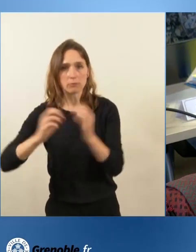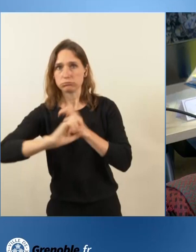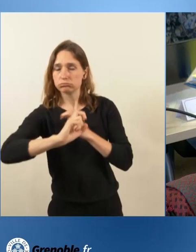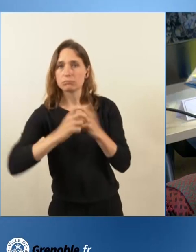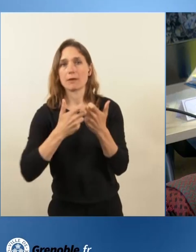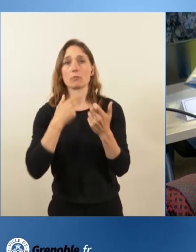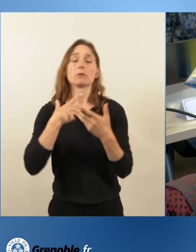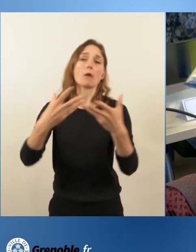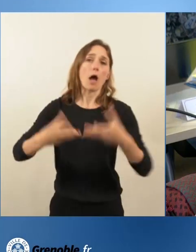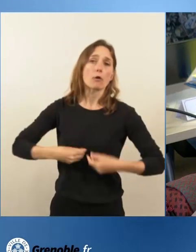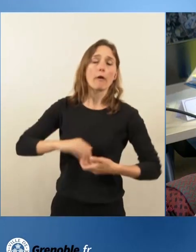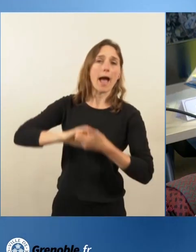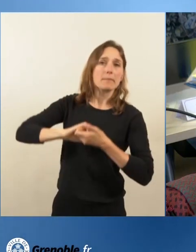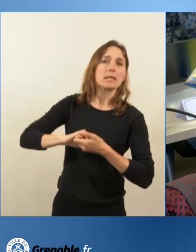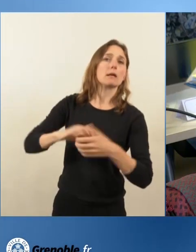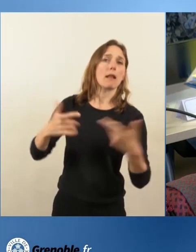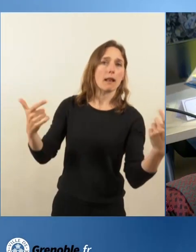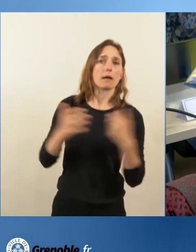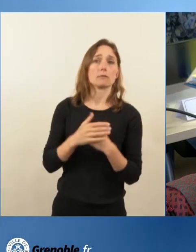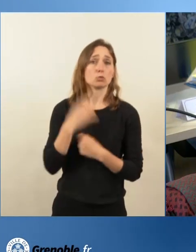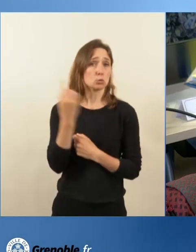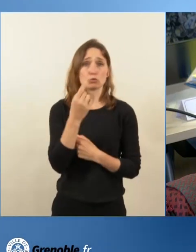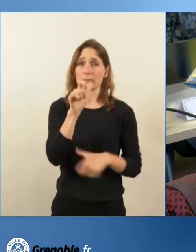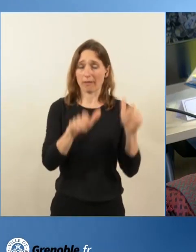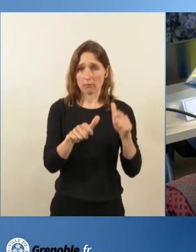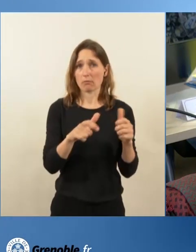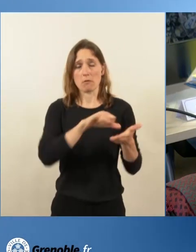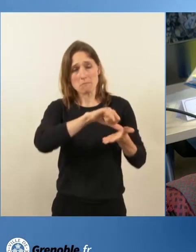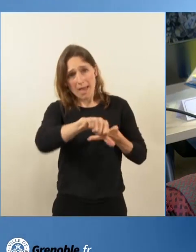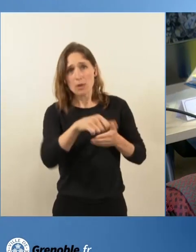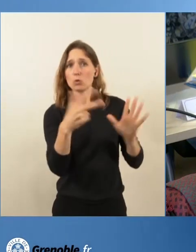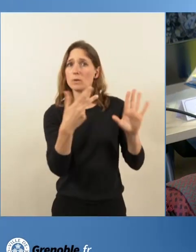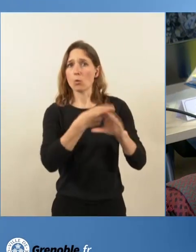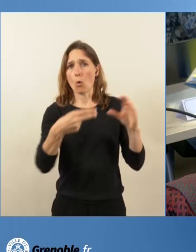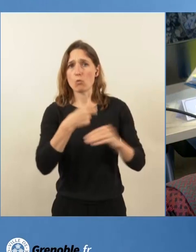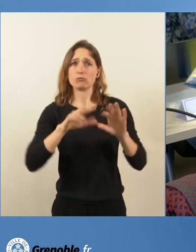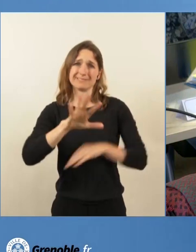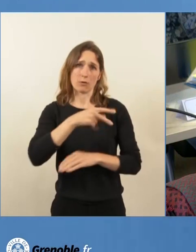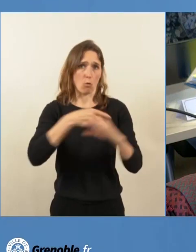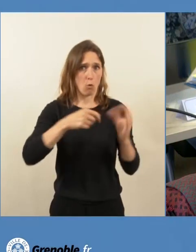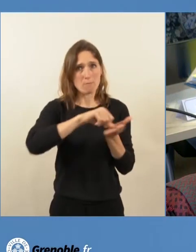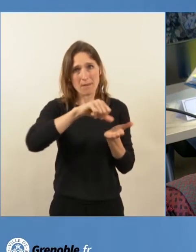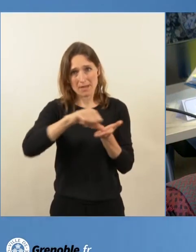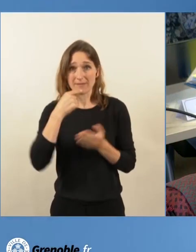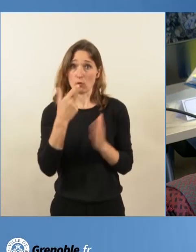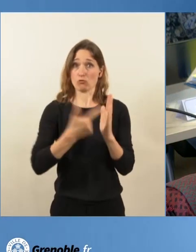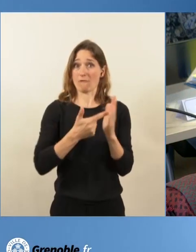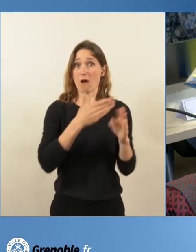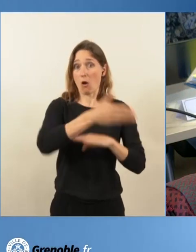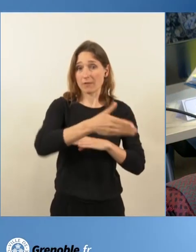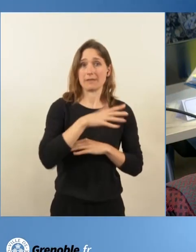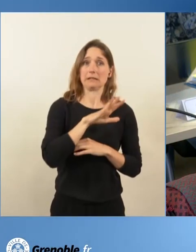etc etc ces gens là aujourd'hui à chaque fois ils payent 8 euros ou à chaque fois il paye 5 euros donc pour deux entrées au musée dans l'année